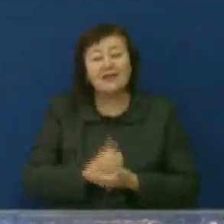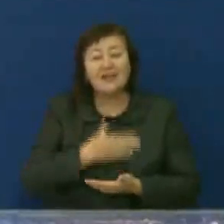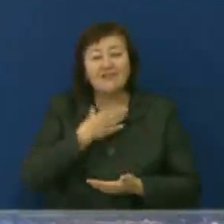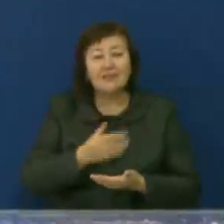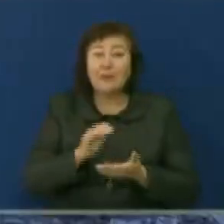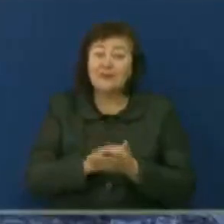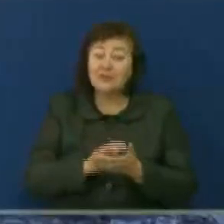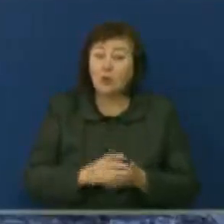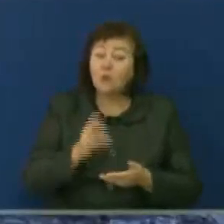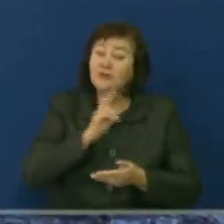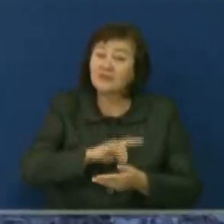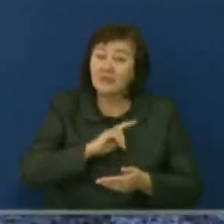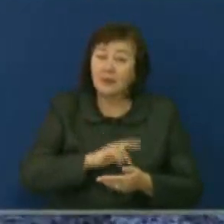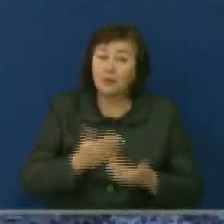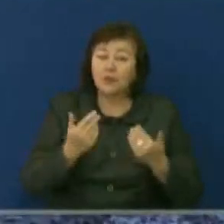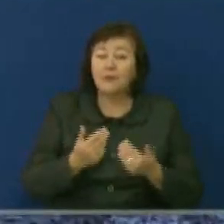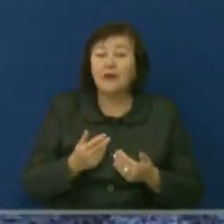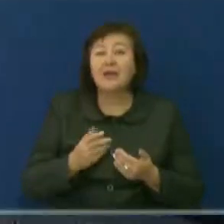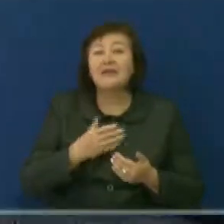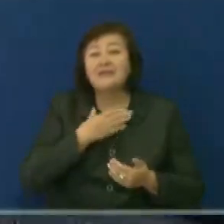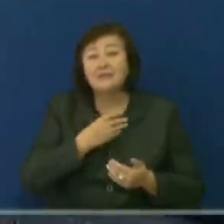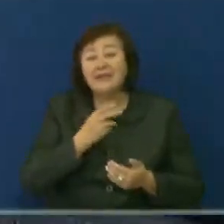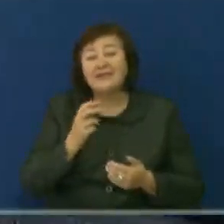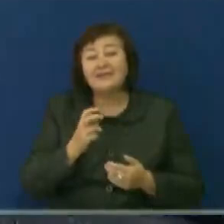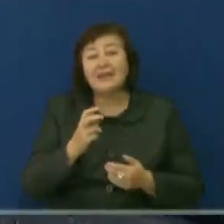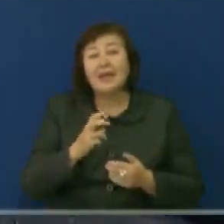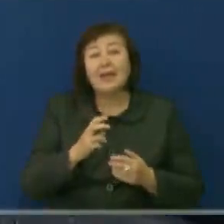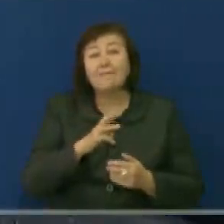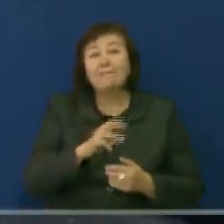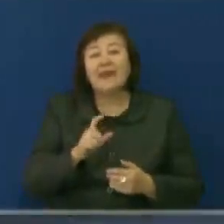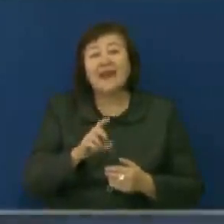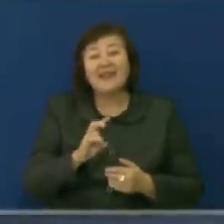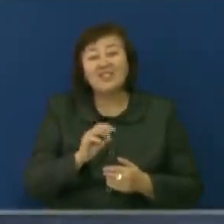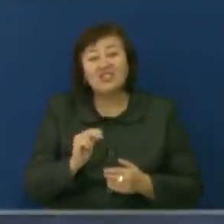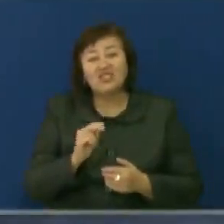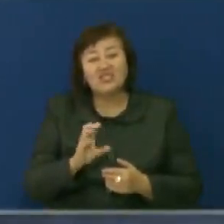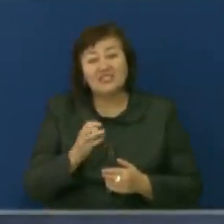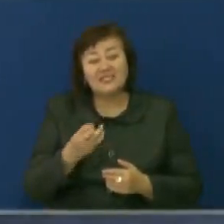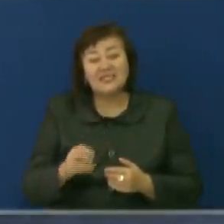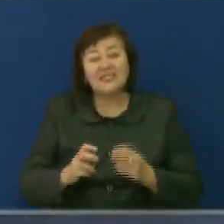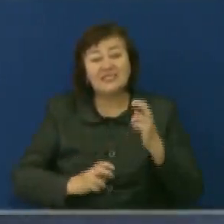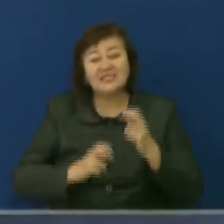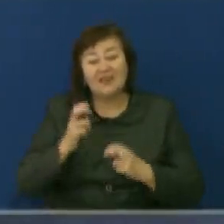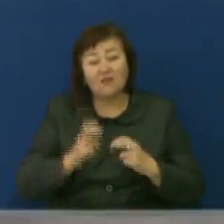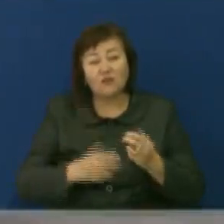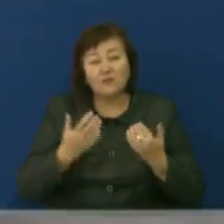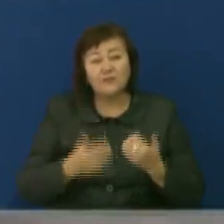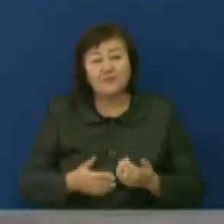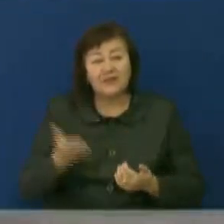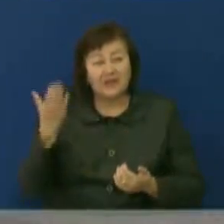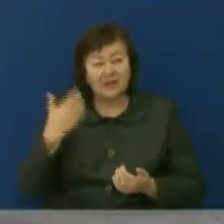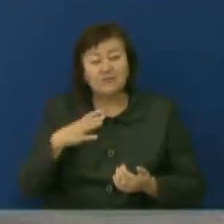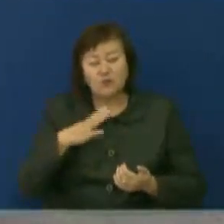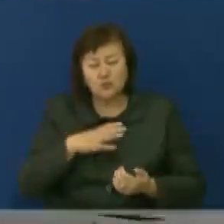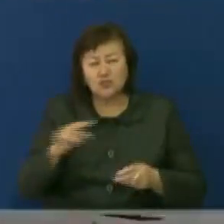работ. Подрядная компания «Семейский механический завод». Ранее эта компания выполняла ремонт улиц Ауэзова, Дулатова, Туристическая,